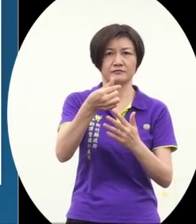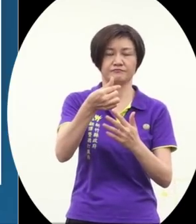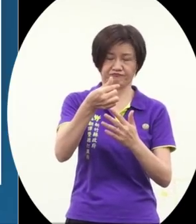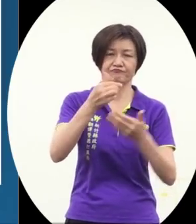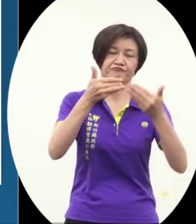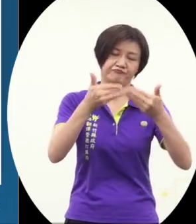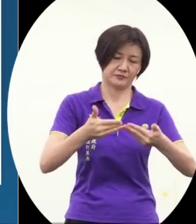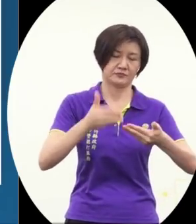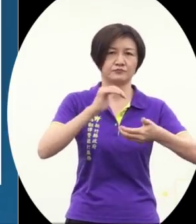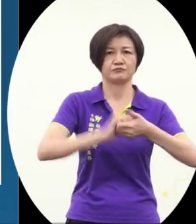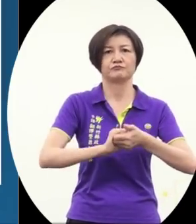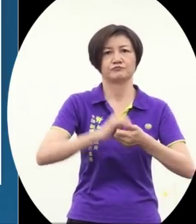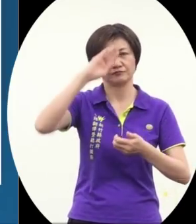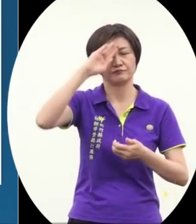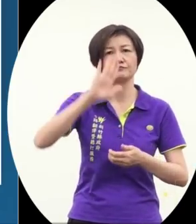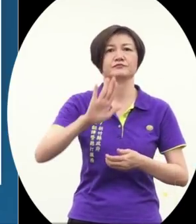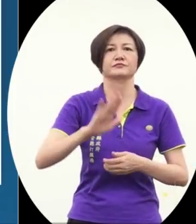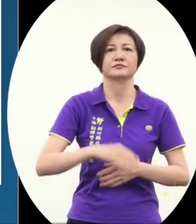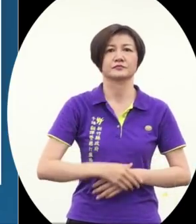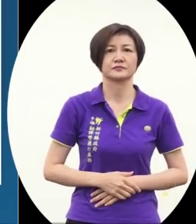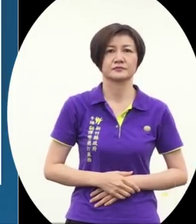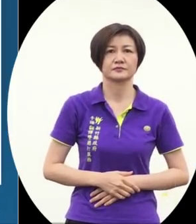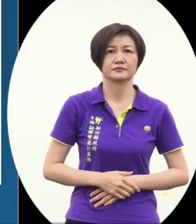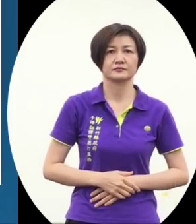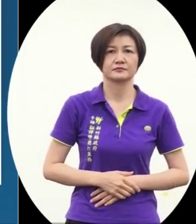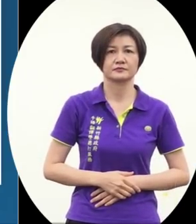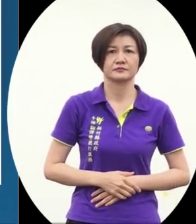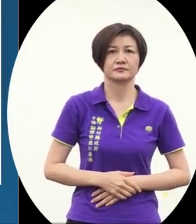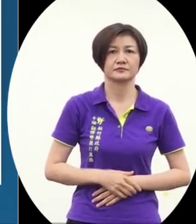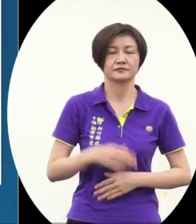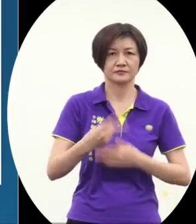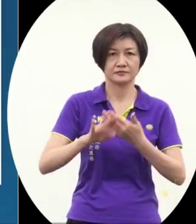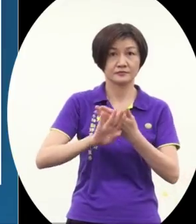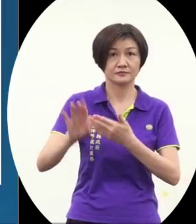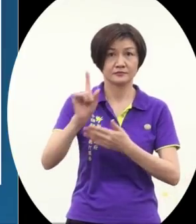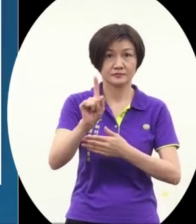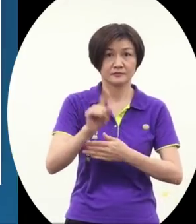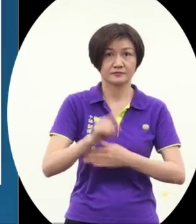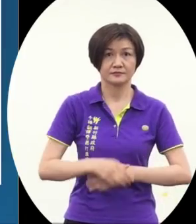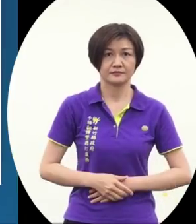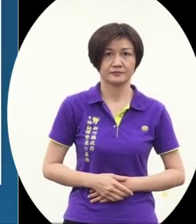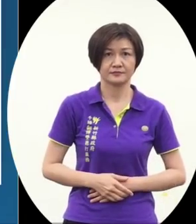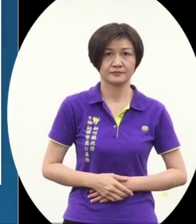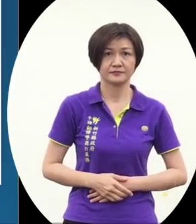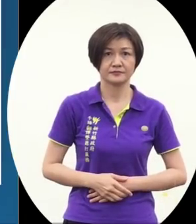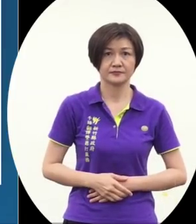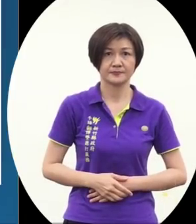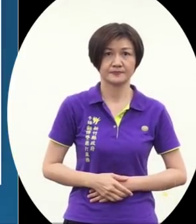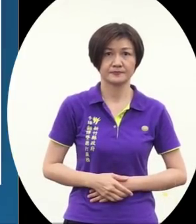定。那我们再看一个，我们在